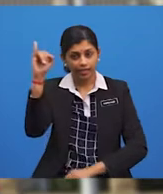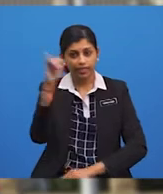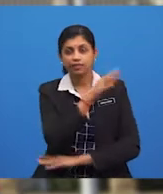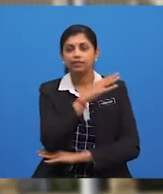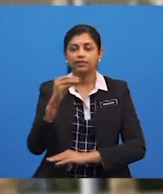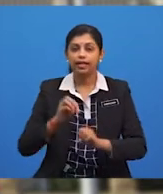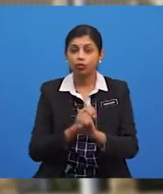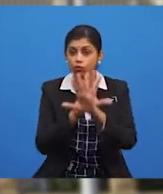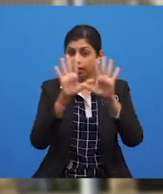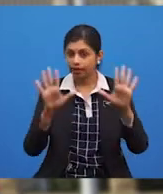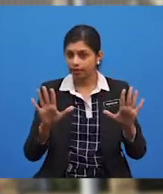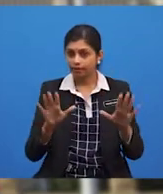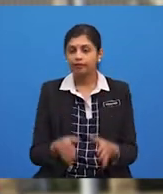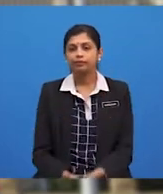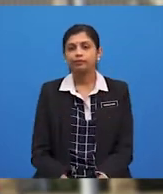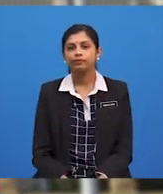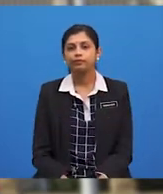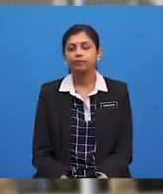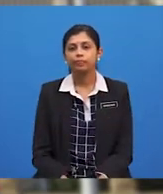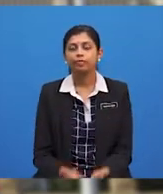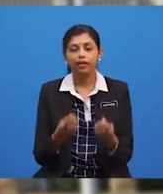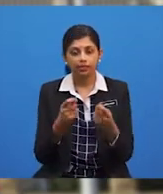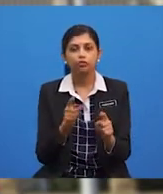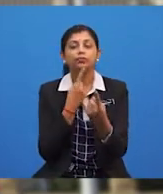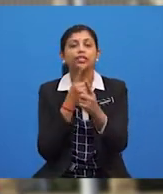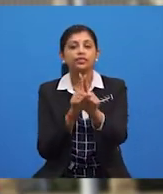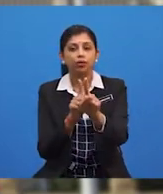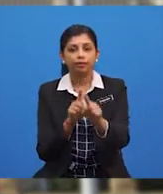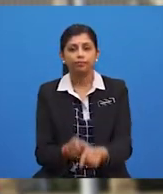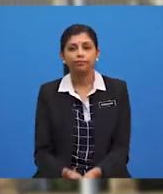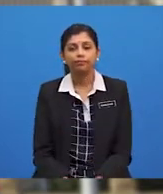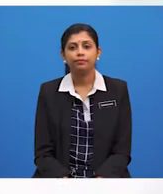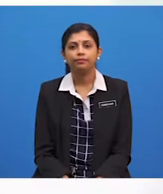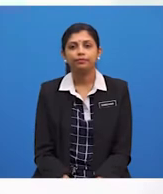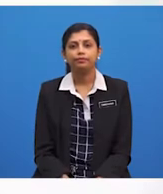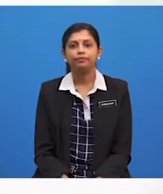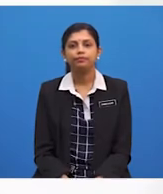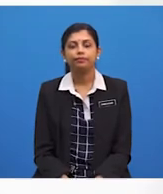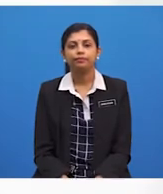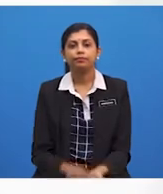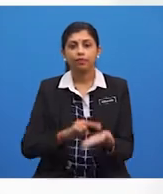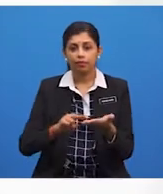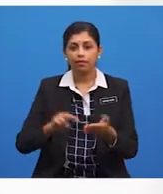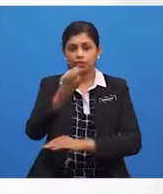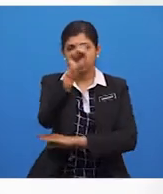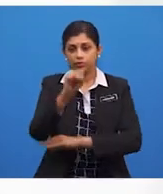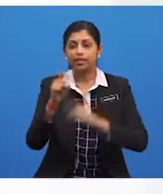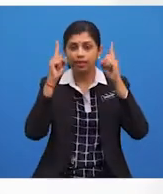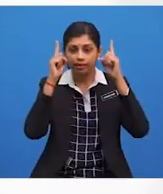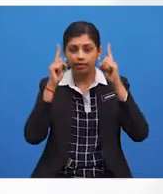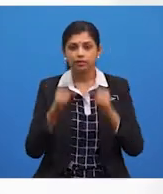ayat huraian. Mari kita cuba menjawab soalan ini pula. Terangkan dua